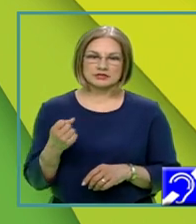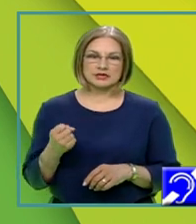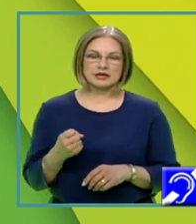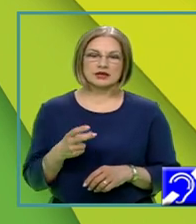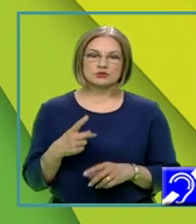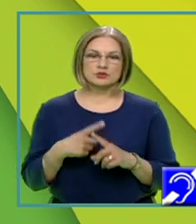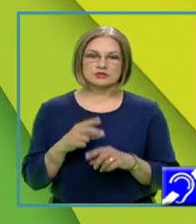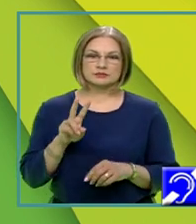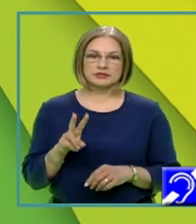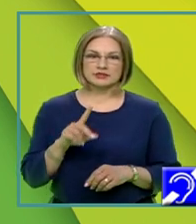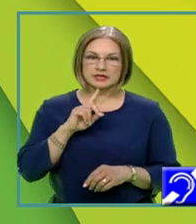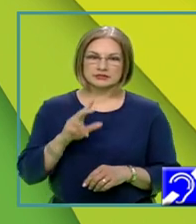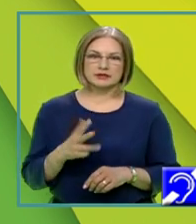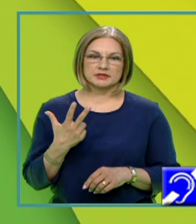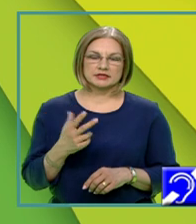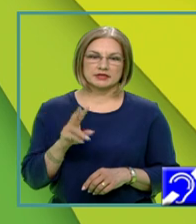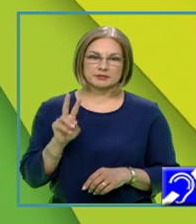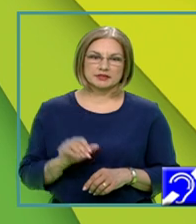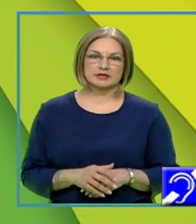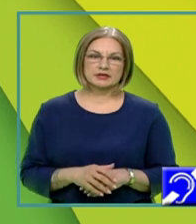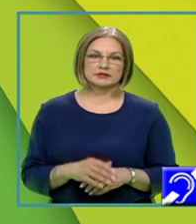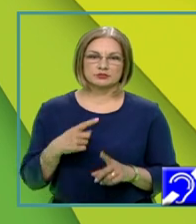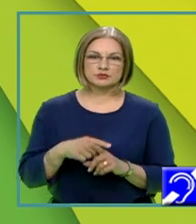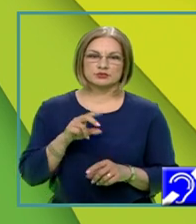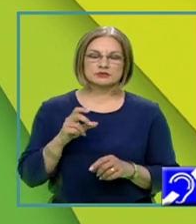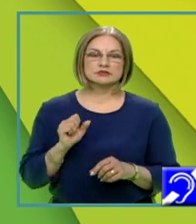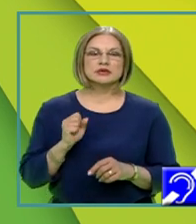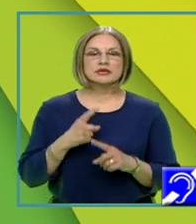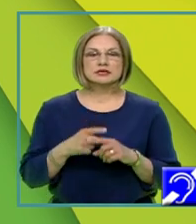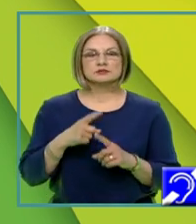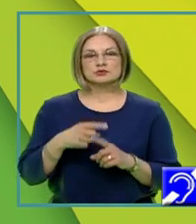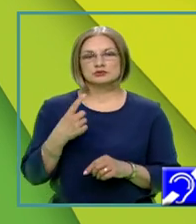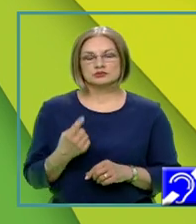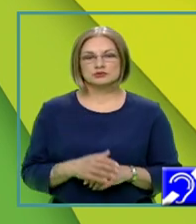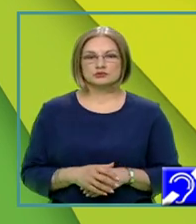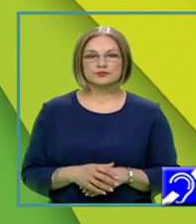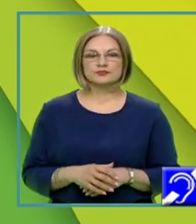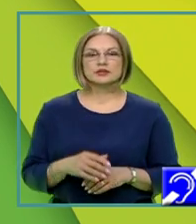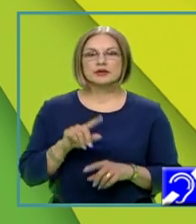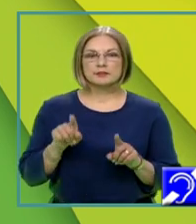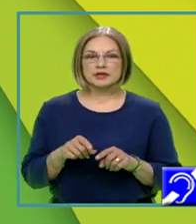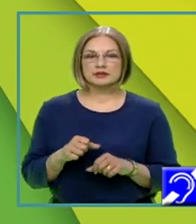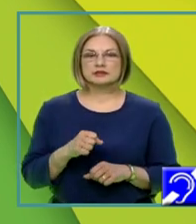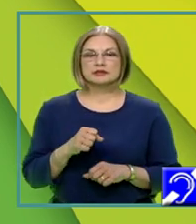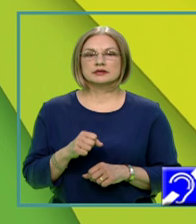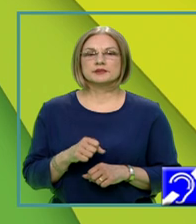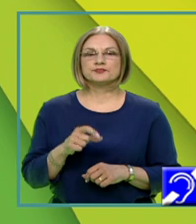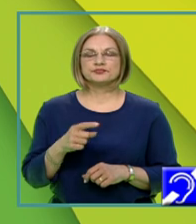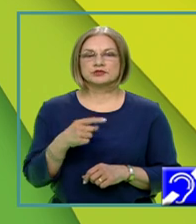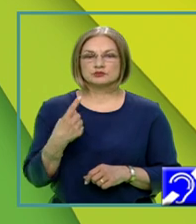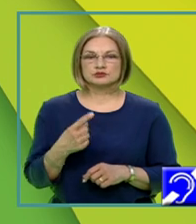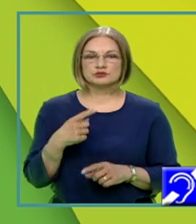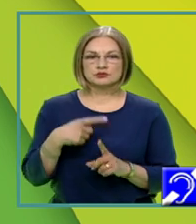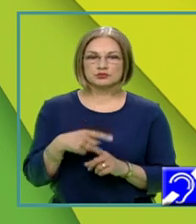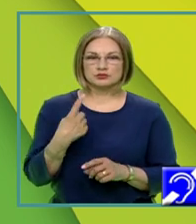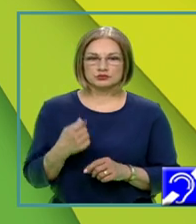x pătrat care înseamnă trei pătrat plus x plus 1 care înseamnă 3 plus 1 pe lângă yg1 adică